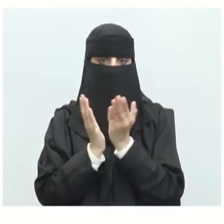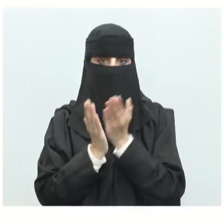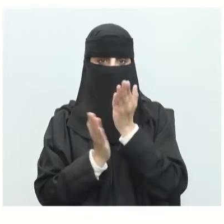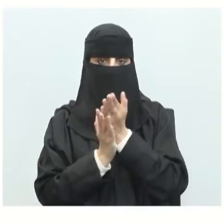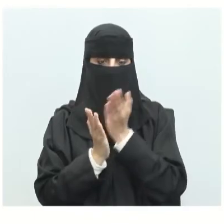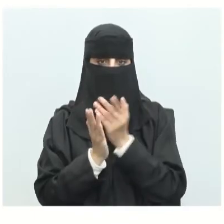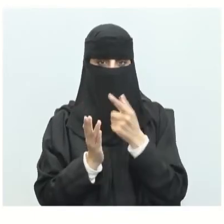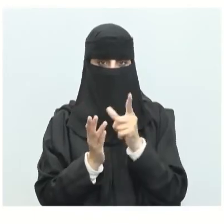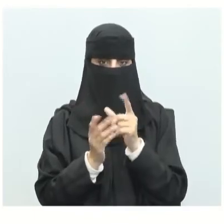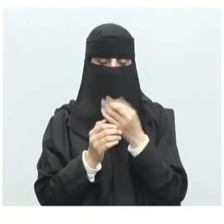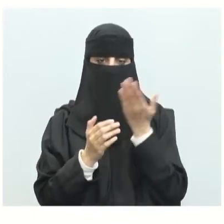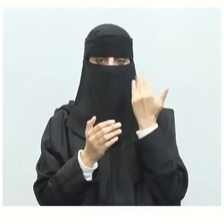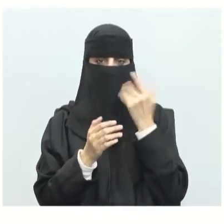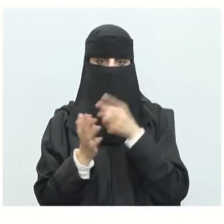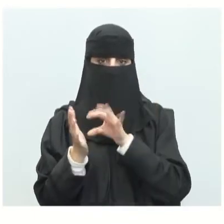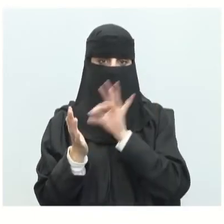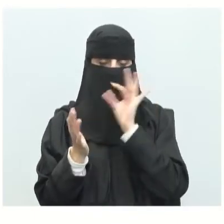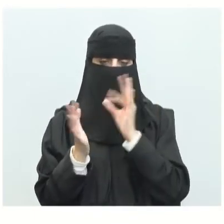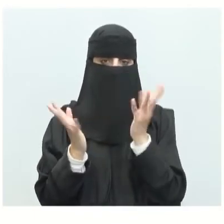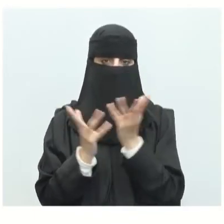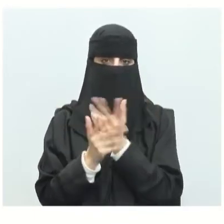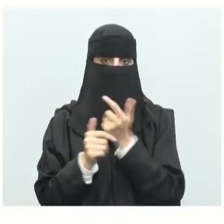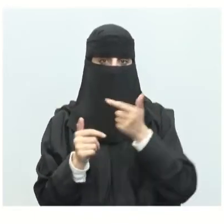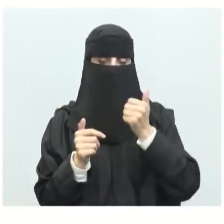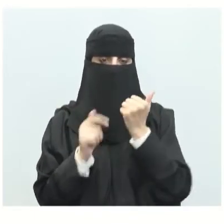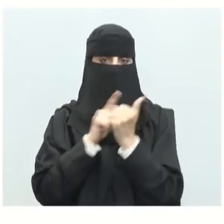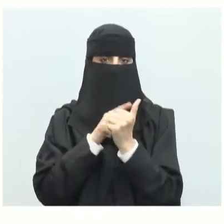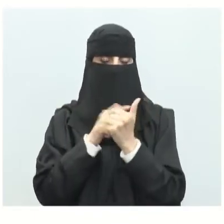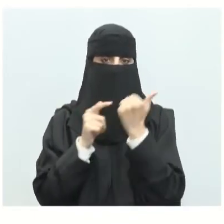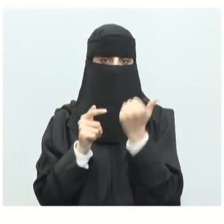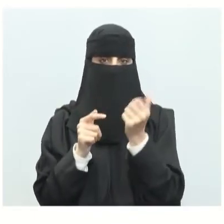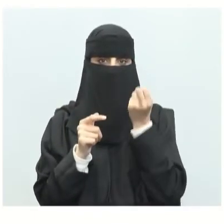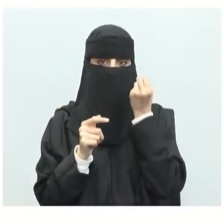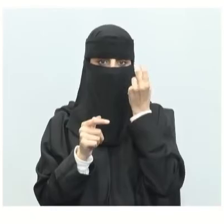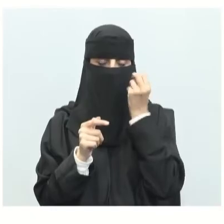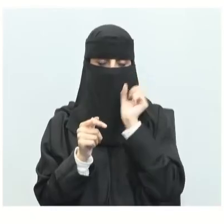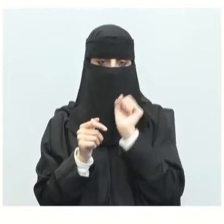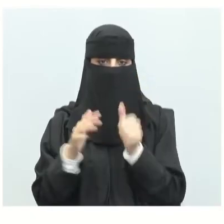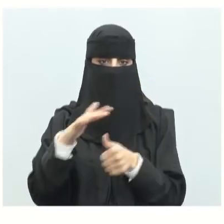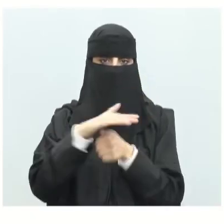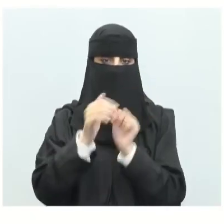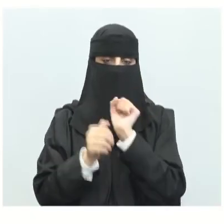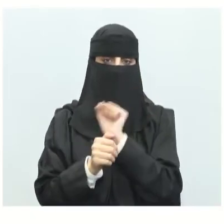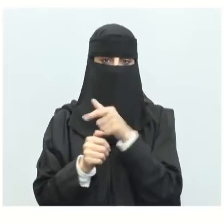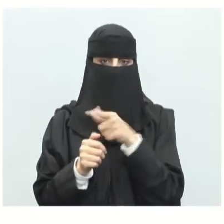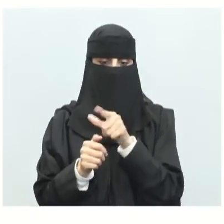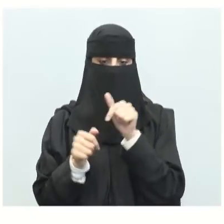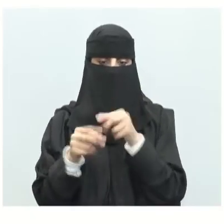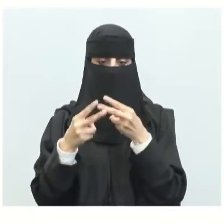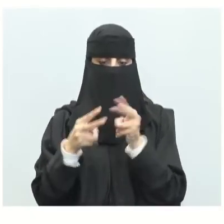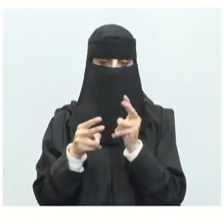6 فقرات للنص اذا سوف نقسم الخريطه المعرفيه كما يظهر امامك الان